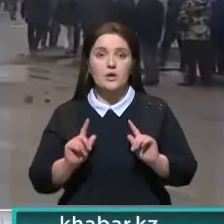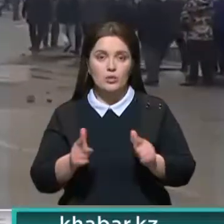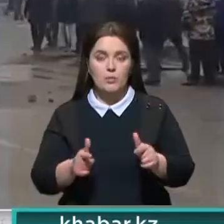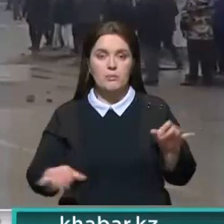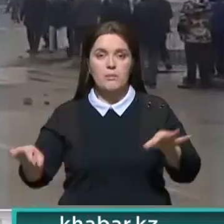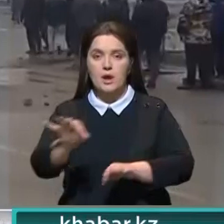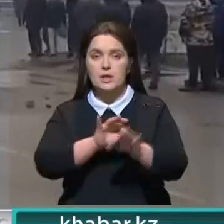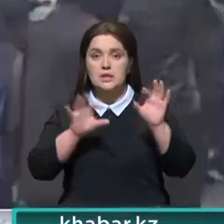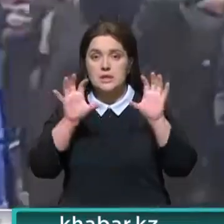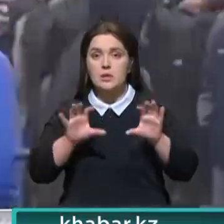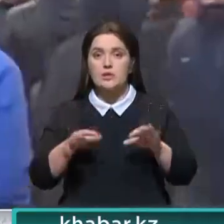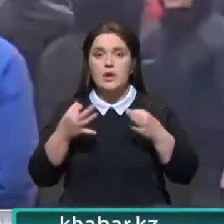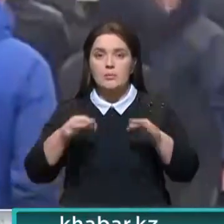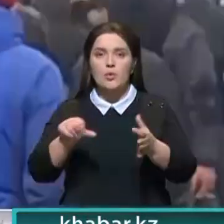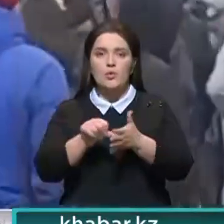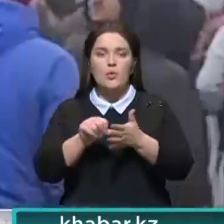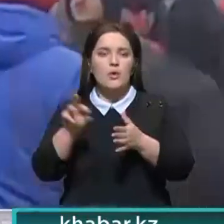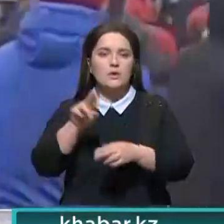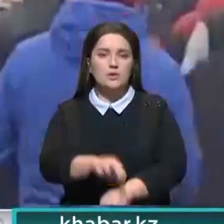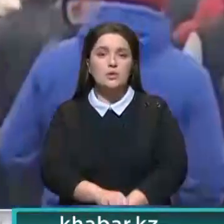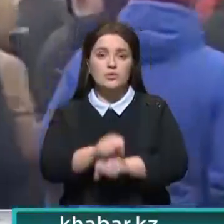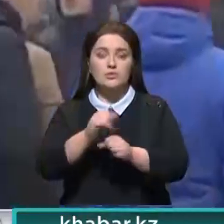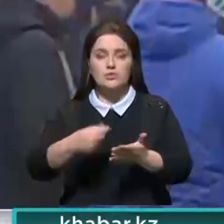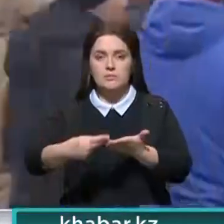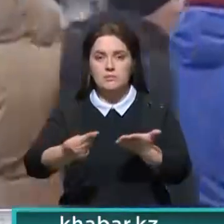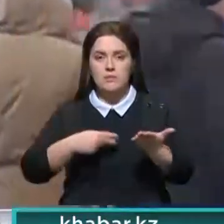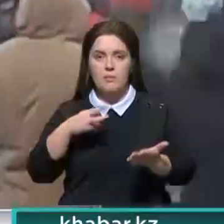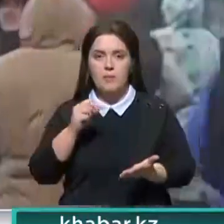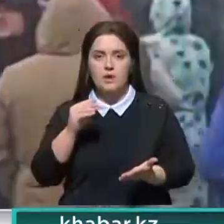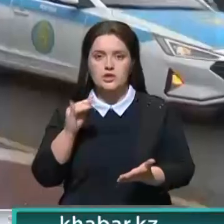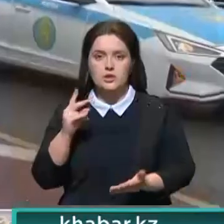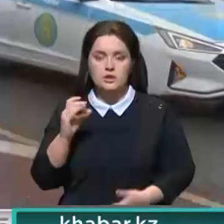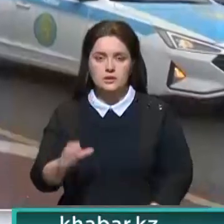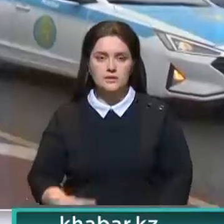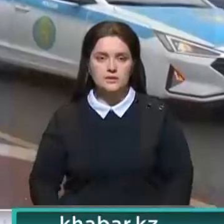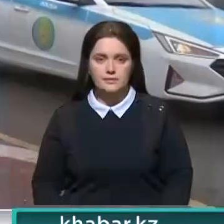Одобрено проект закона об амнистии участников январских событий. Сегодня одобрили в Мажилисе.